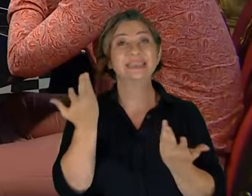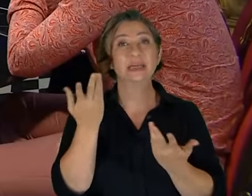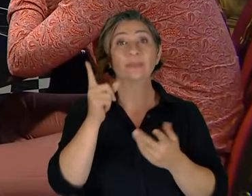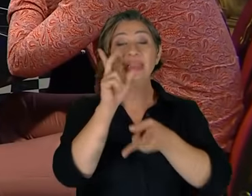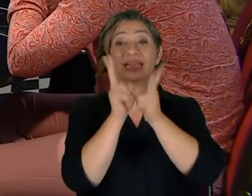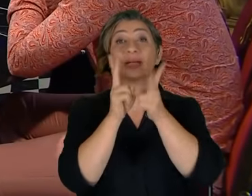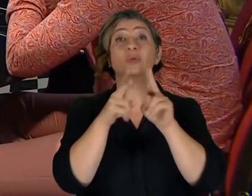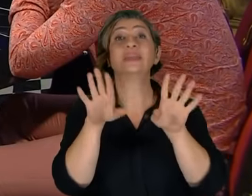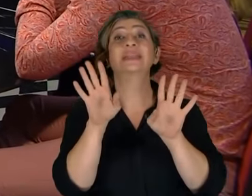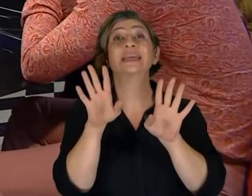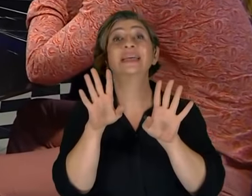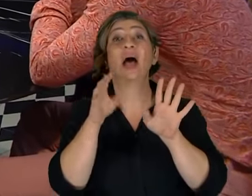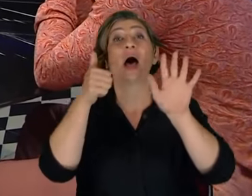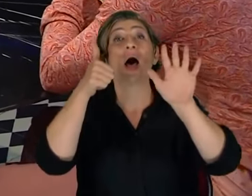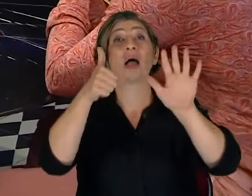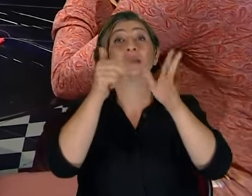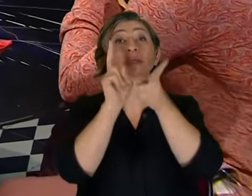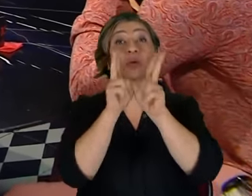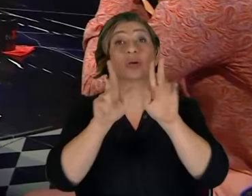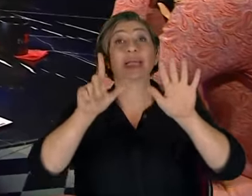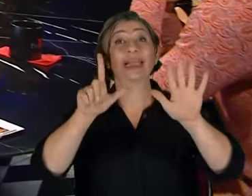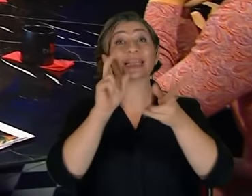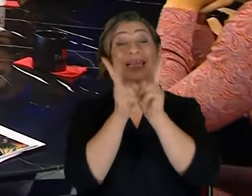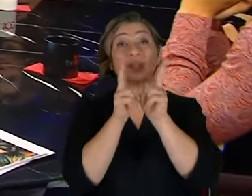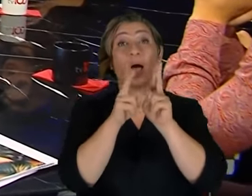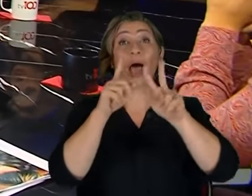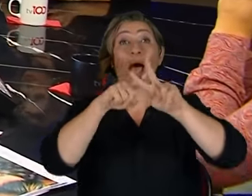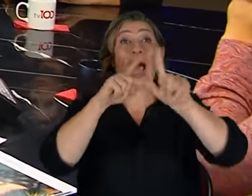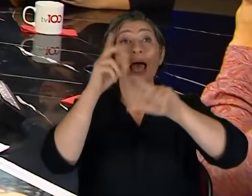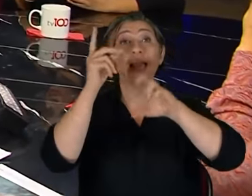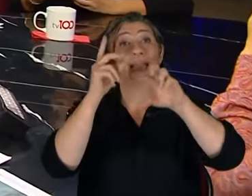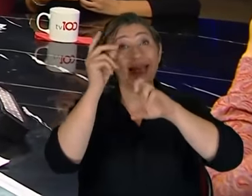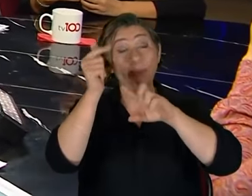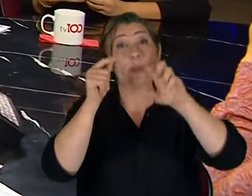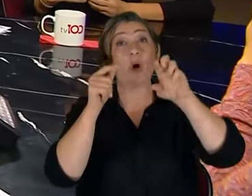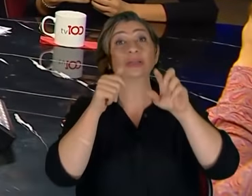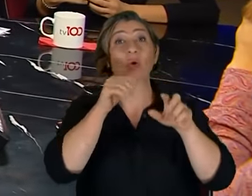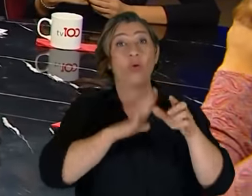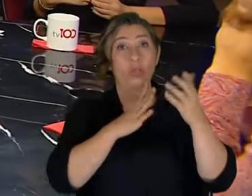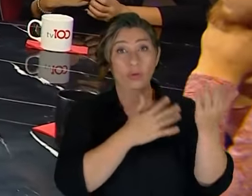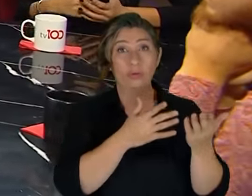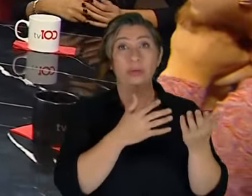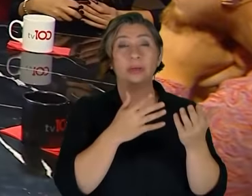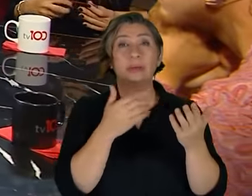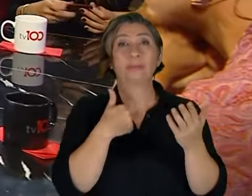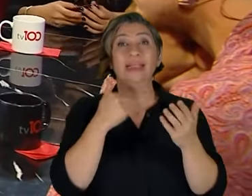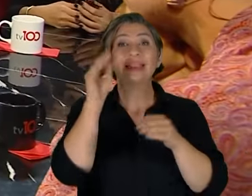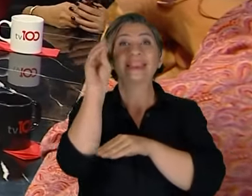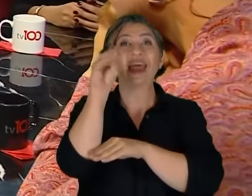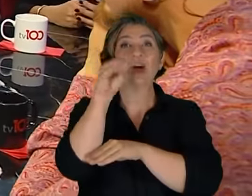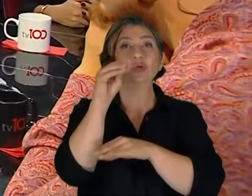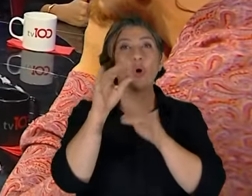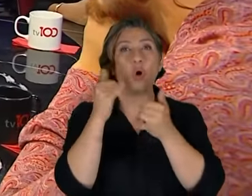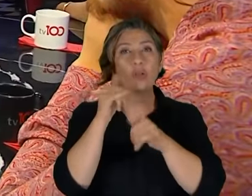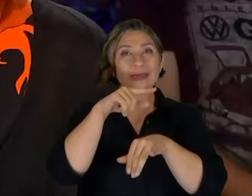bir tiyatro değil. Bir de kaç tiyatro bir? 7 tiyatro. Ali Poyrazoğlu da geliyordu. Ali Paşa beraber tabii. Evet. O zaman işte ben Deve Kuşu'nda